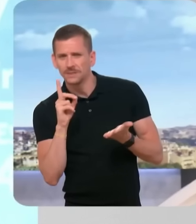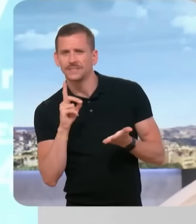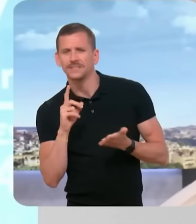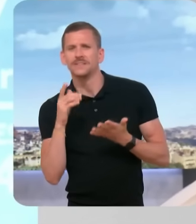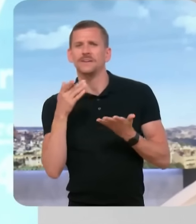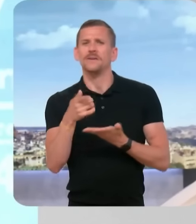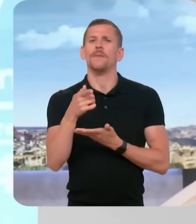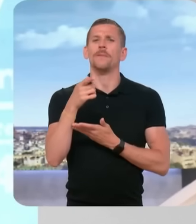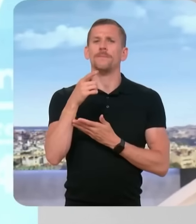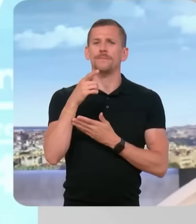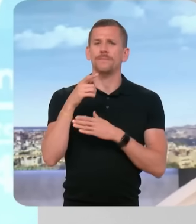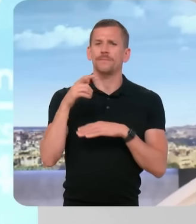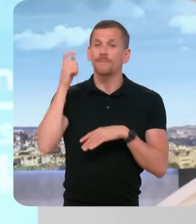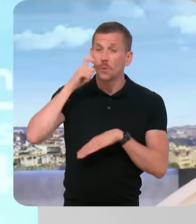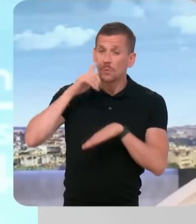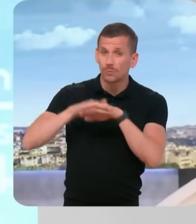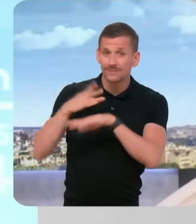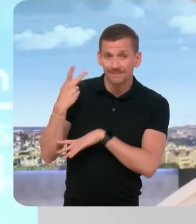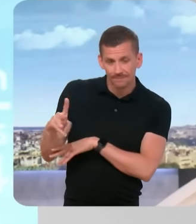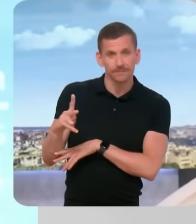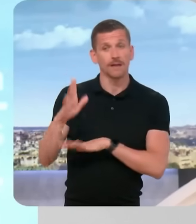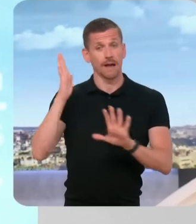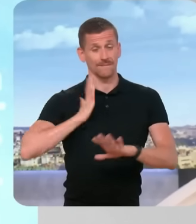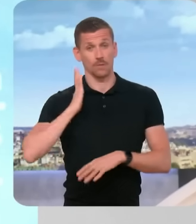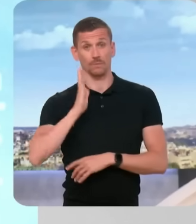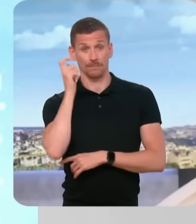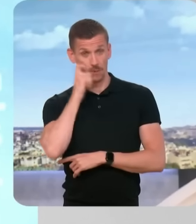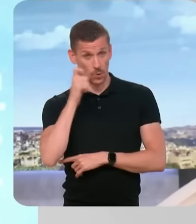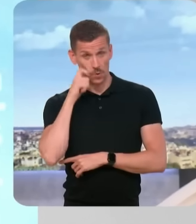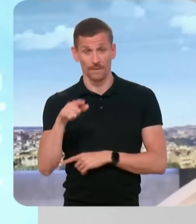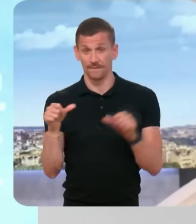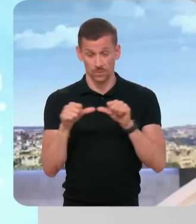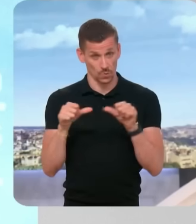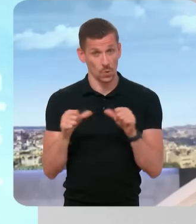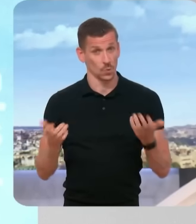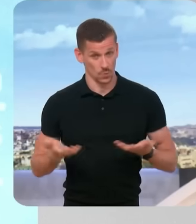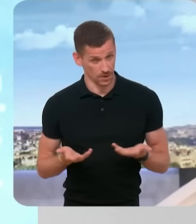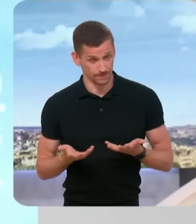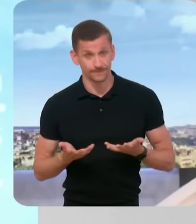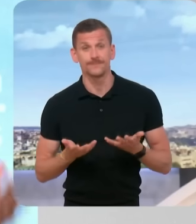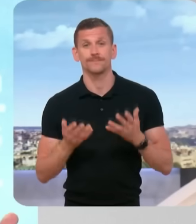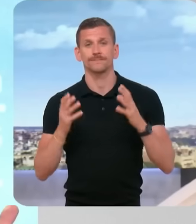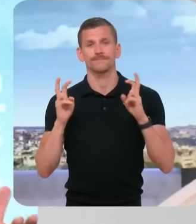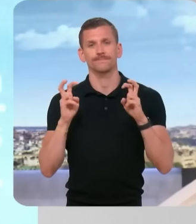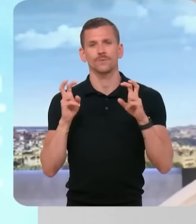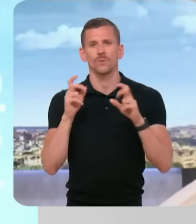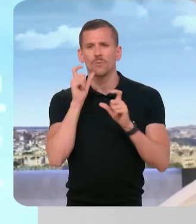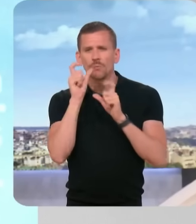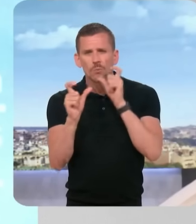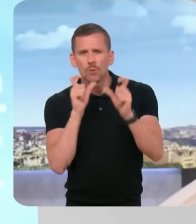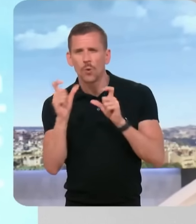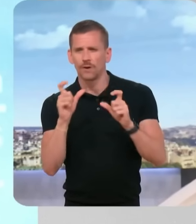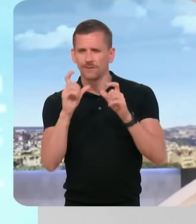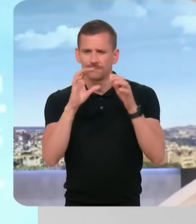a donné des signes, et notamment à un moment donné, par le fait à la fois de sans arrêt, lui et sa majorité, reprendre les thèmes du Front national et même